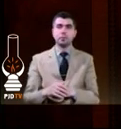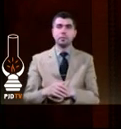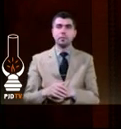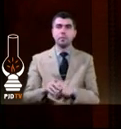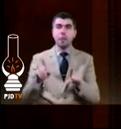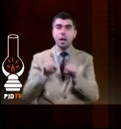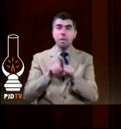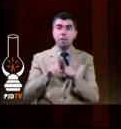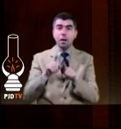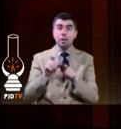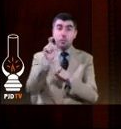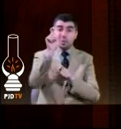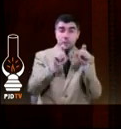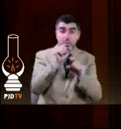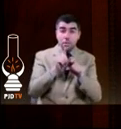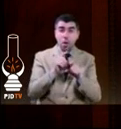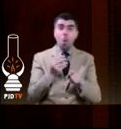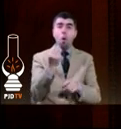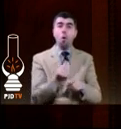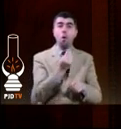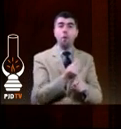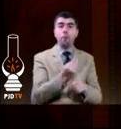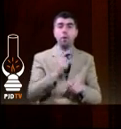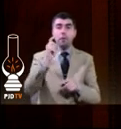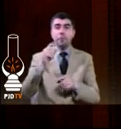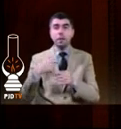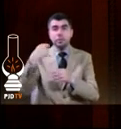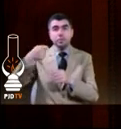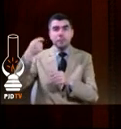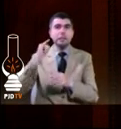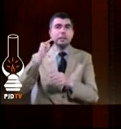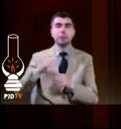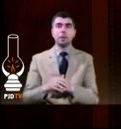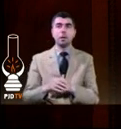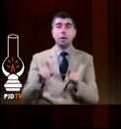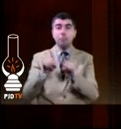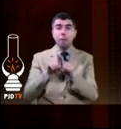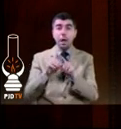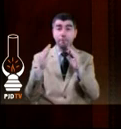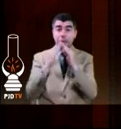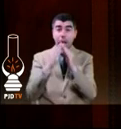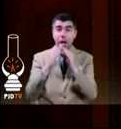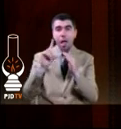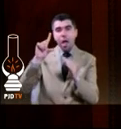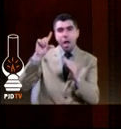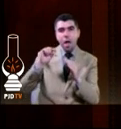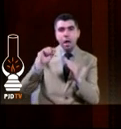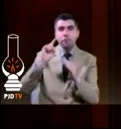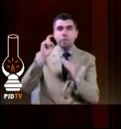وانت كتصرف على الدراري بداك المردود ديال داك البرطمات، واحد شوية المداخل ديال داك البرطمات كينقصوا